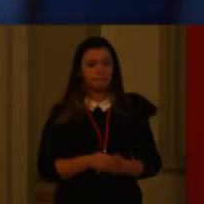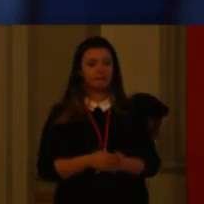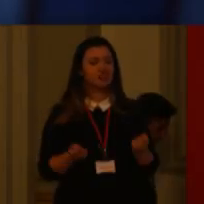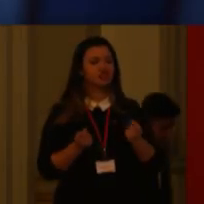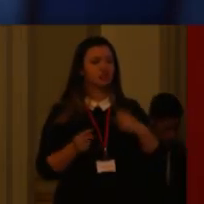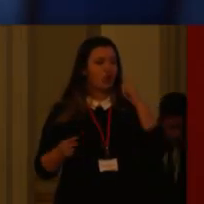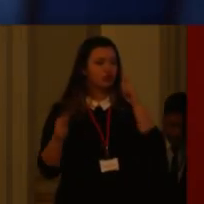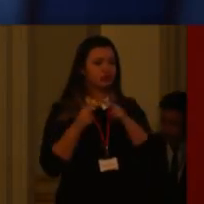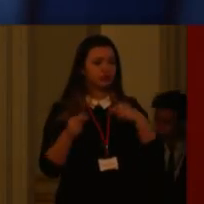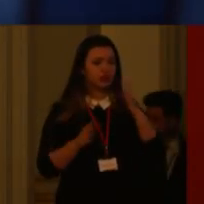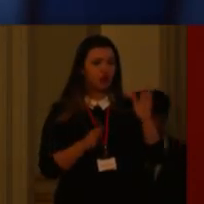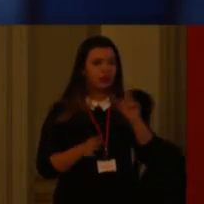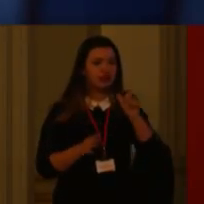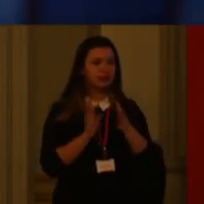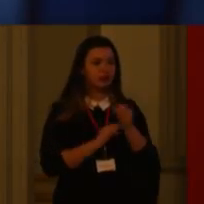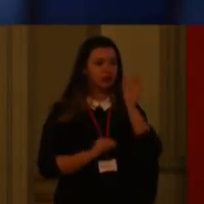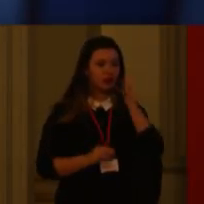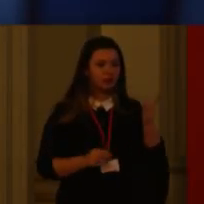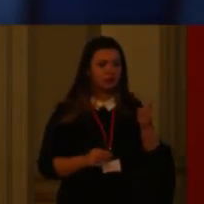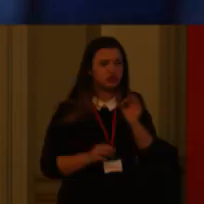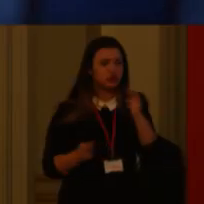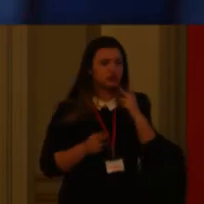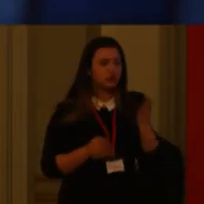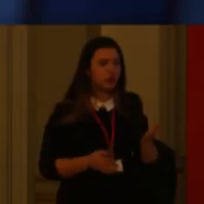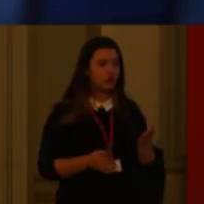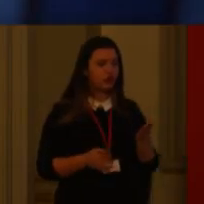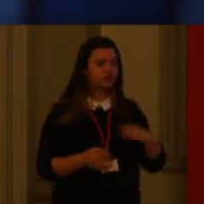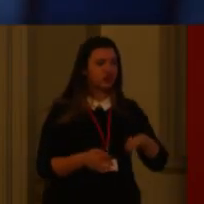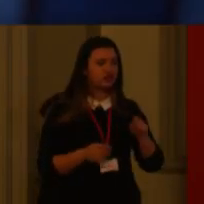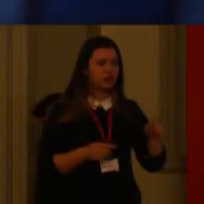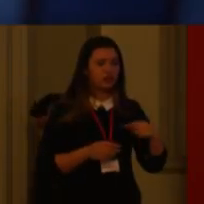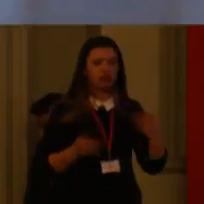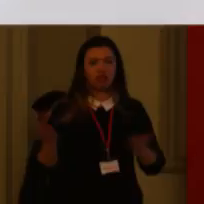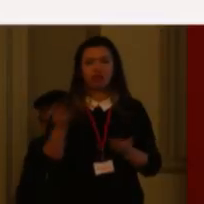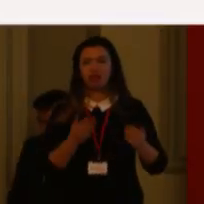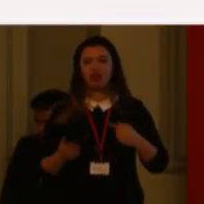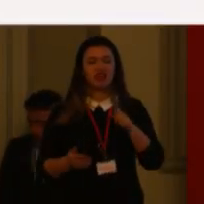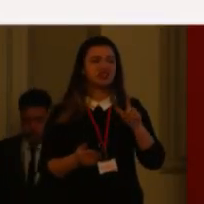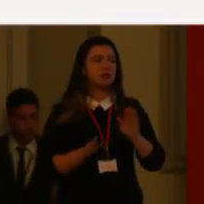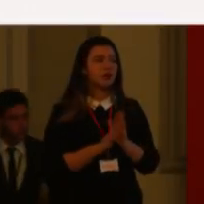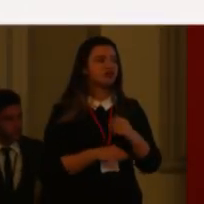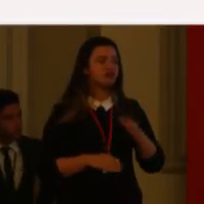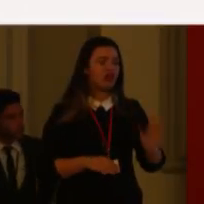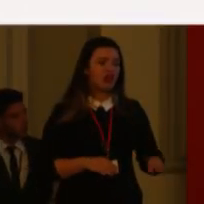görüşmesine gidiyorsun. Lise mezunu adam hiç konuşmuyor bile. Ya çaycılık gel yap diyor. Hadi gel garson yap diyor.